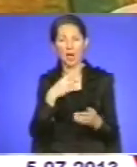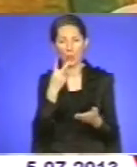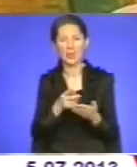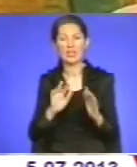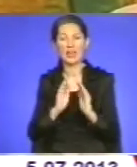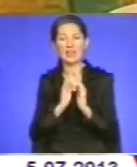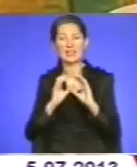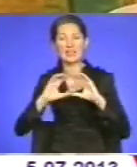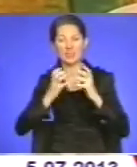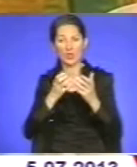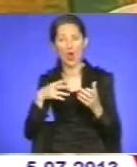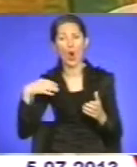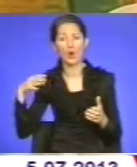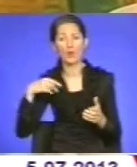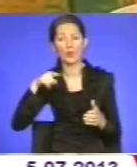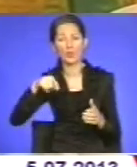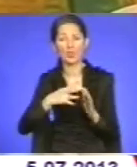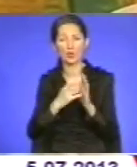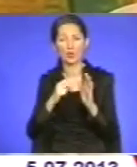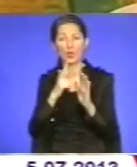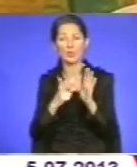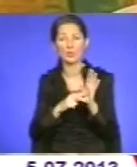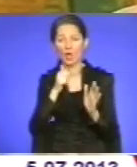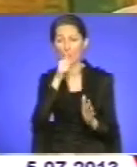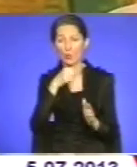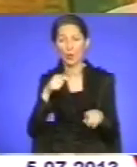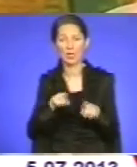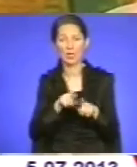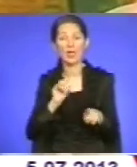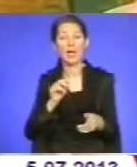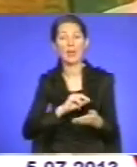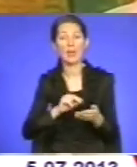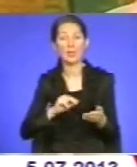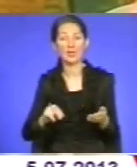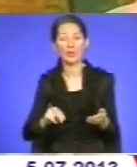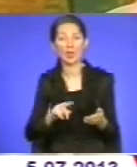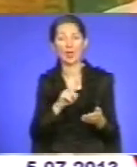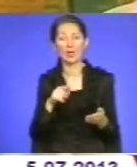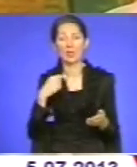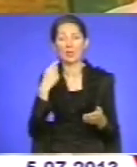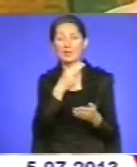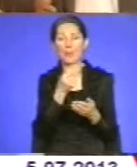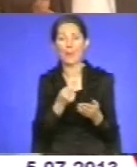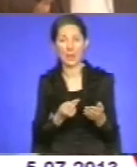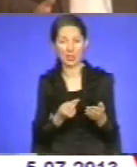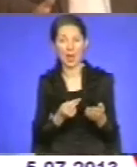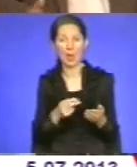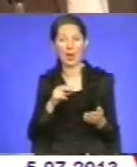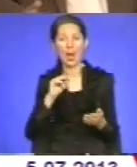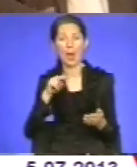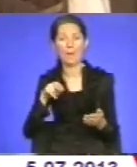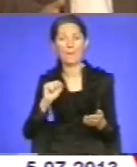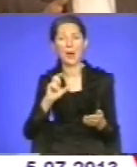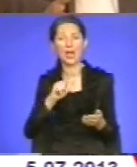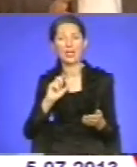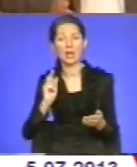в 1918 році, так і написано образками Юліана Панькевича. Юліан